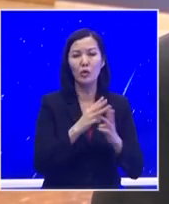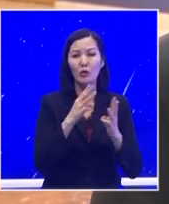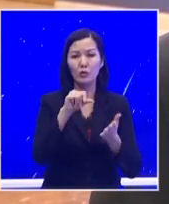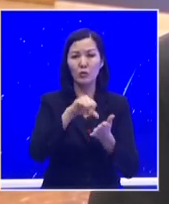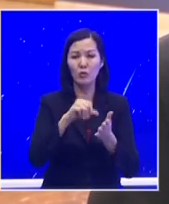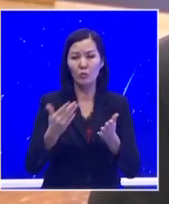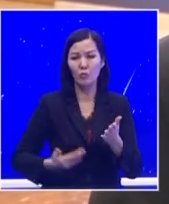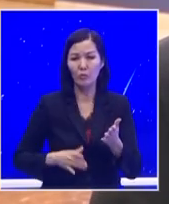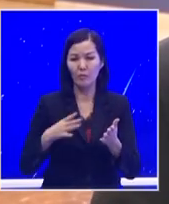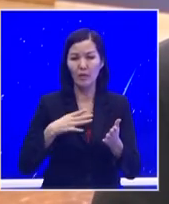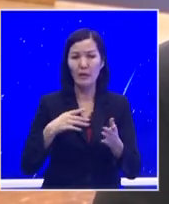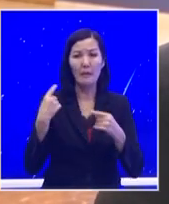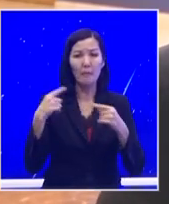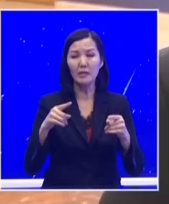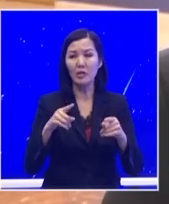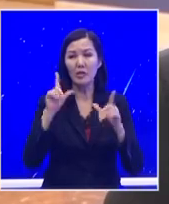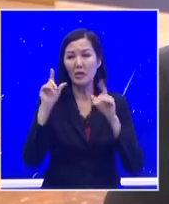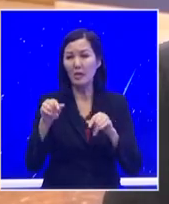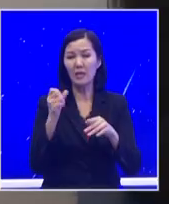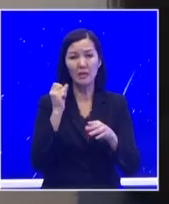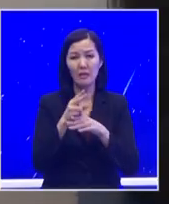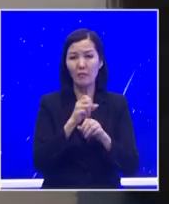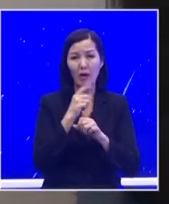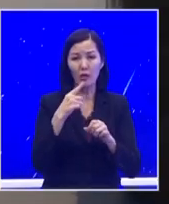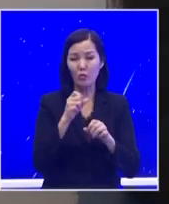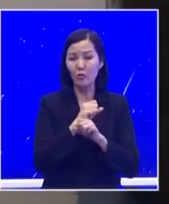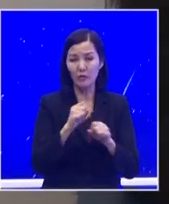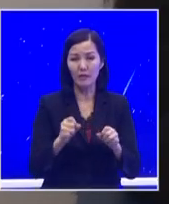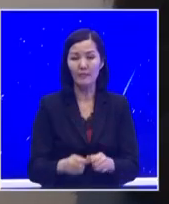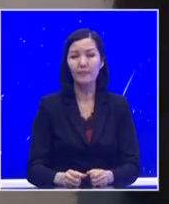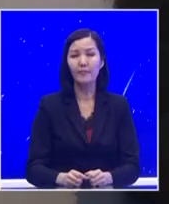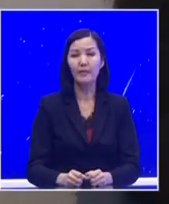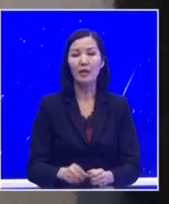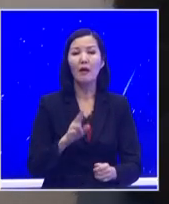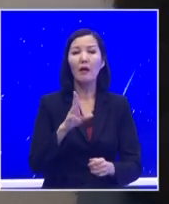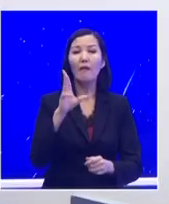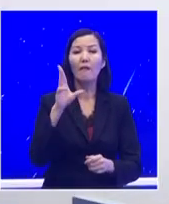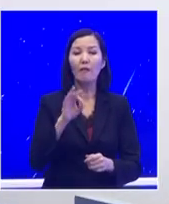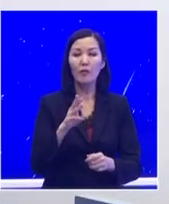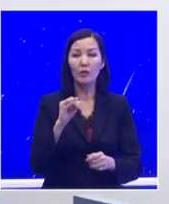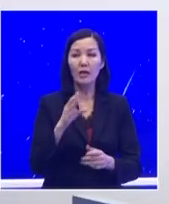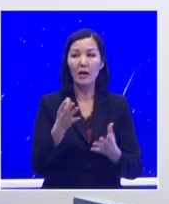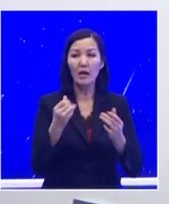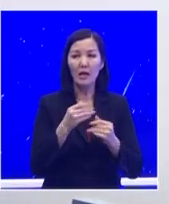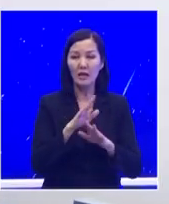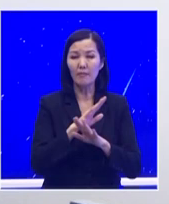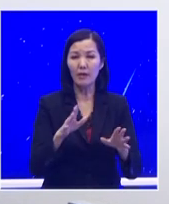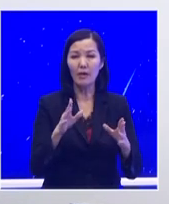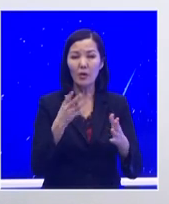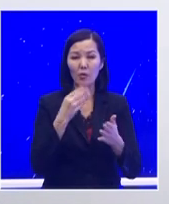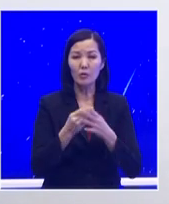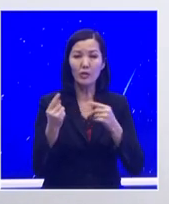оны ешкім мәжбүрлеп басқа жаққа көш деп айта алмайды. Қандастардың арасында квотаға қарап отырмай, тіпті оны алмай